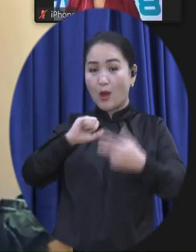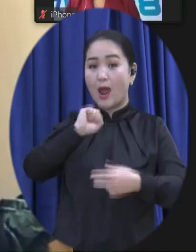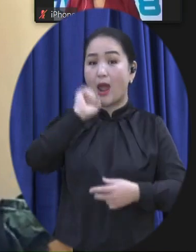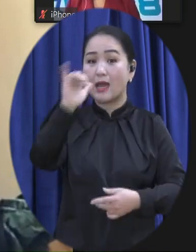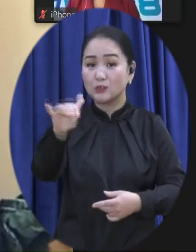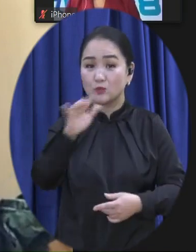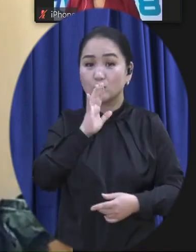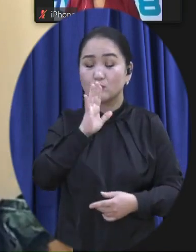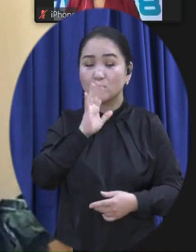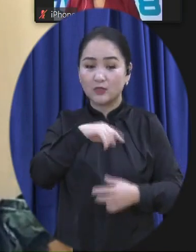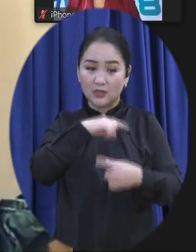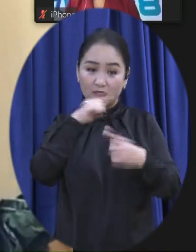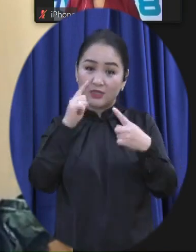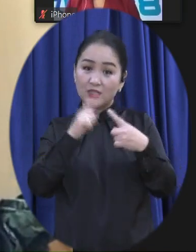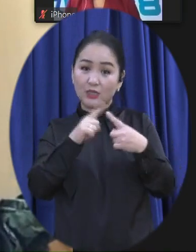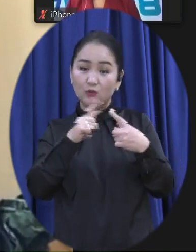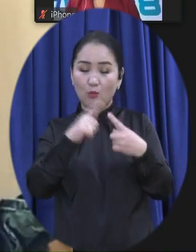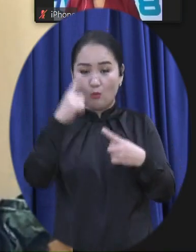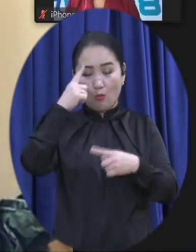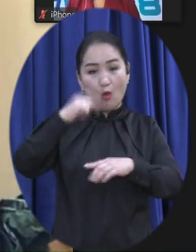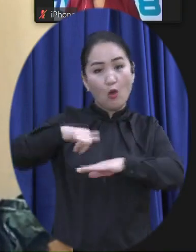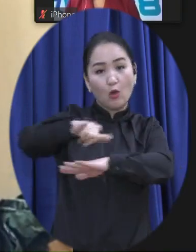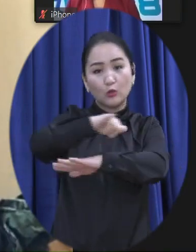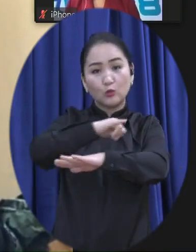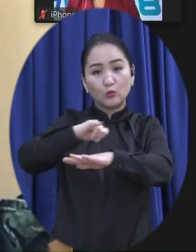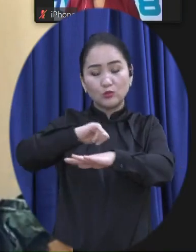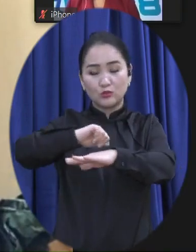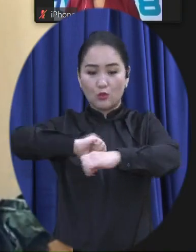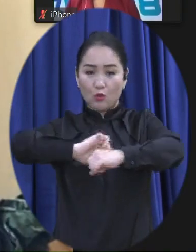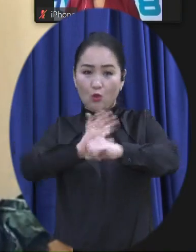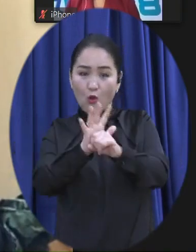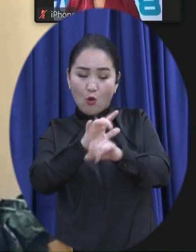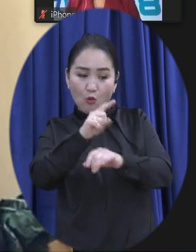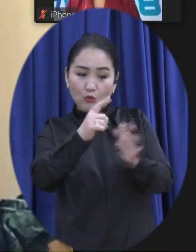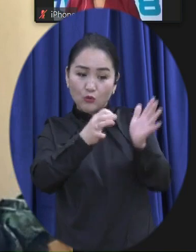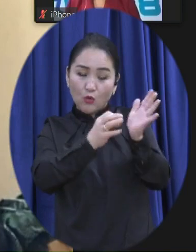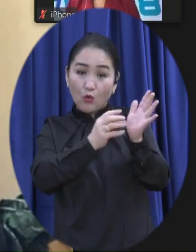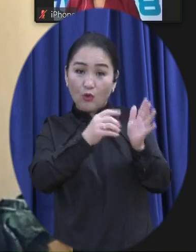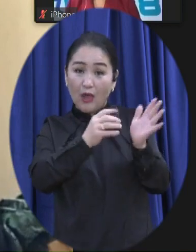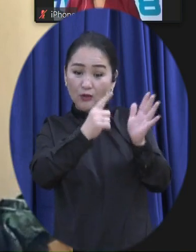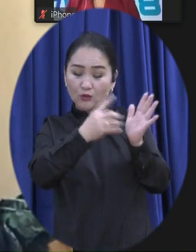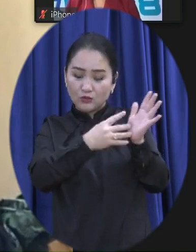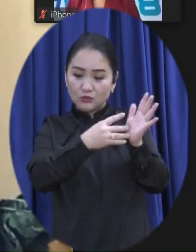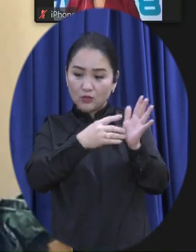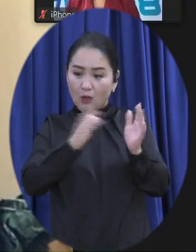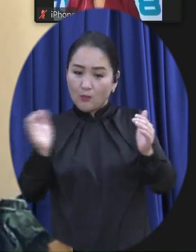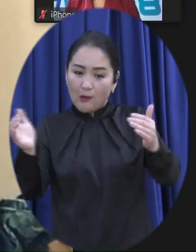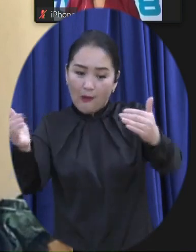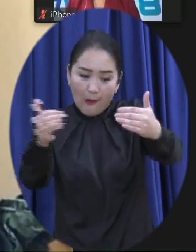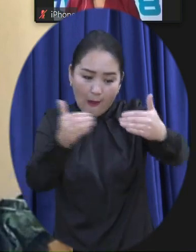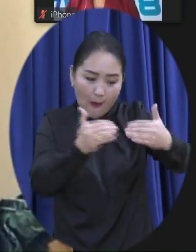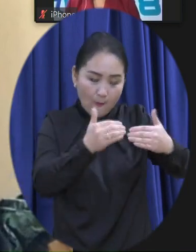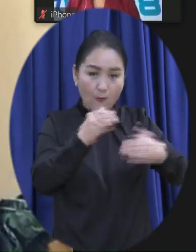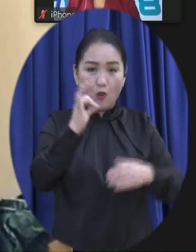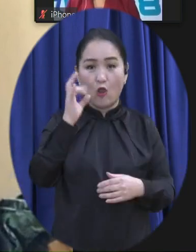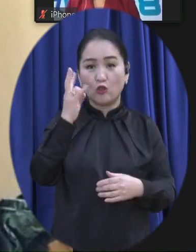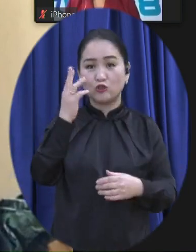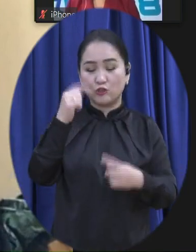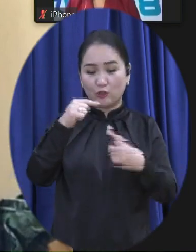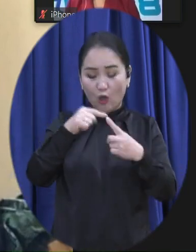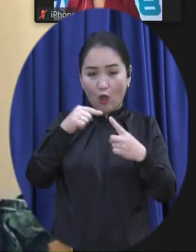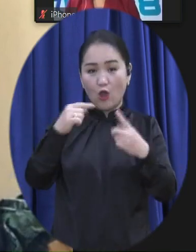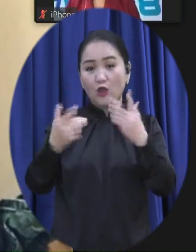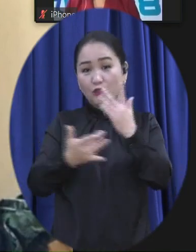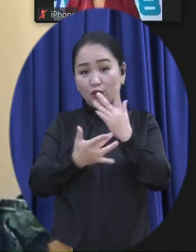байна. За хамгийн түрүүнд бол манай улсад бол одоо коронавирусыг хумж авахд мэдээж онцлогоо шинжилгээний тоног төхөөрөмжүүд бол нэн шаардлагатай гэж ойлгож